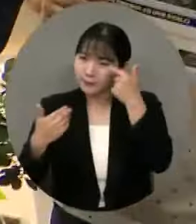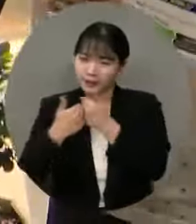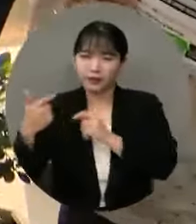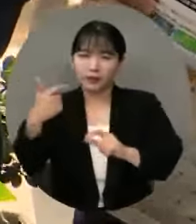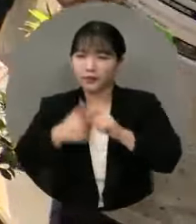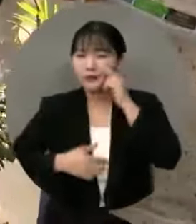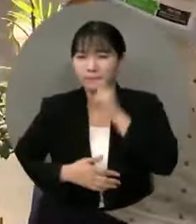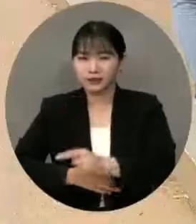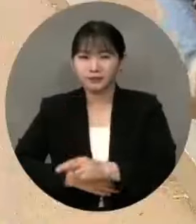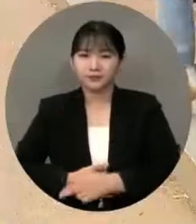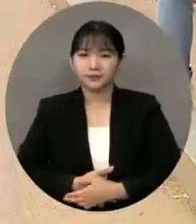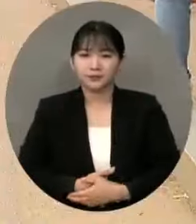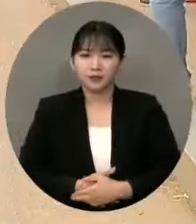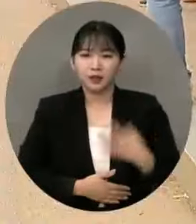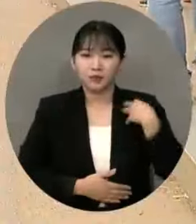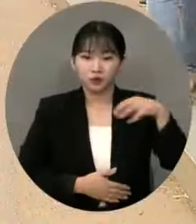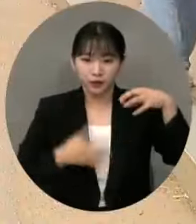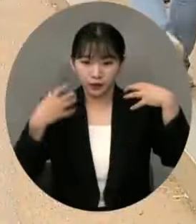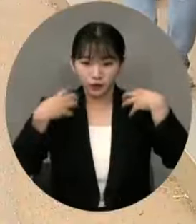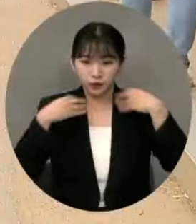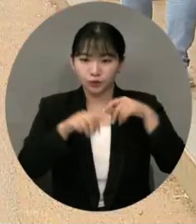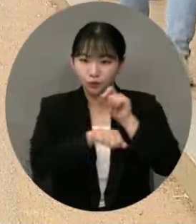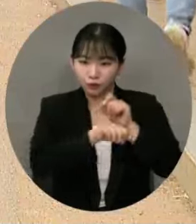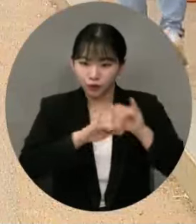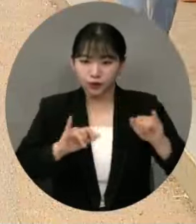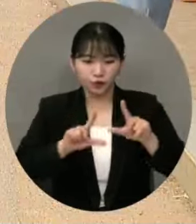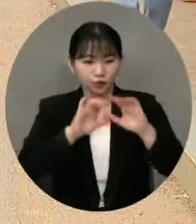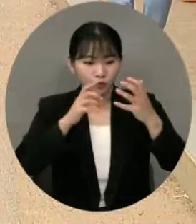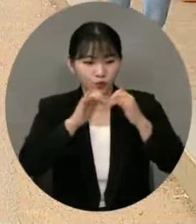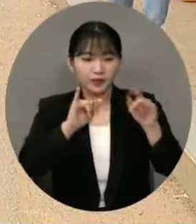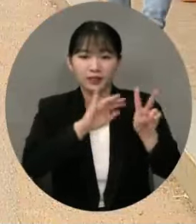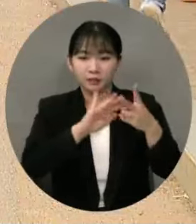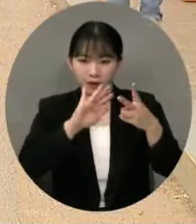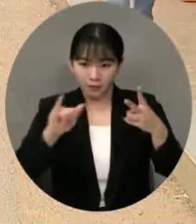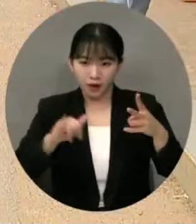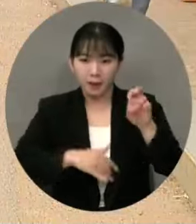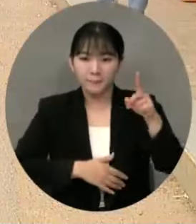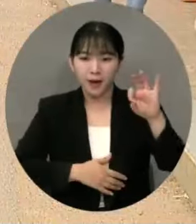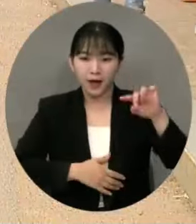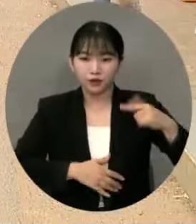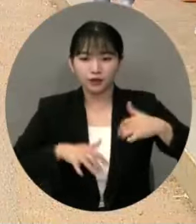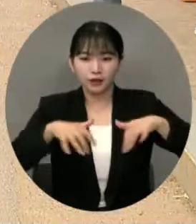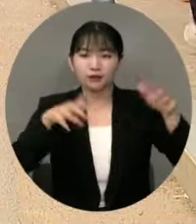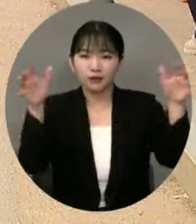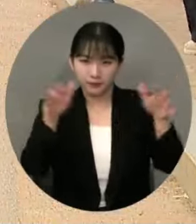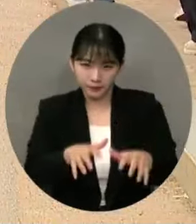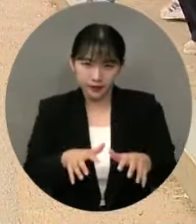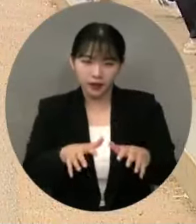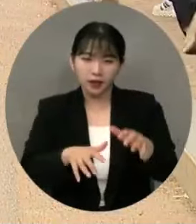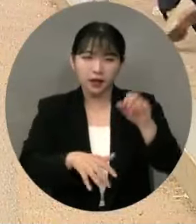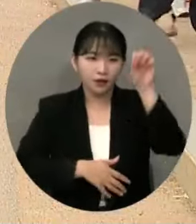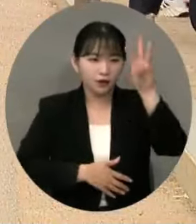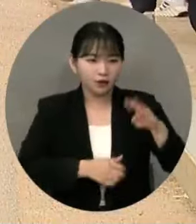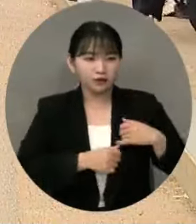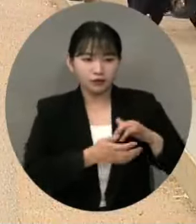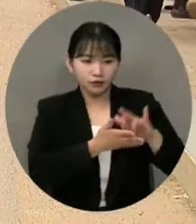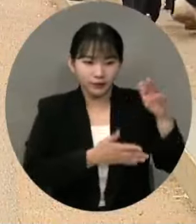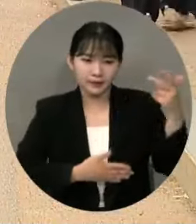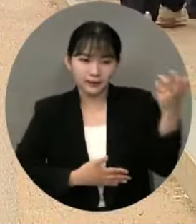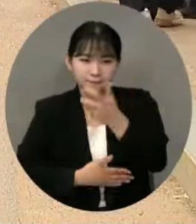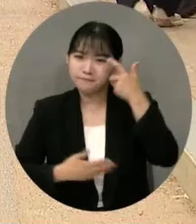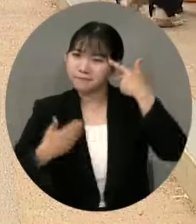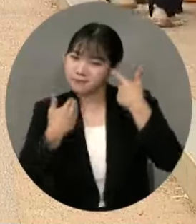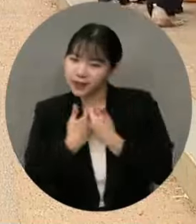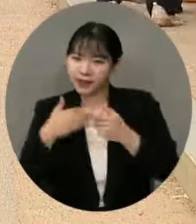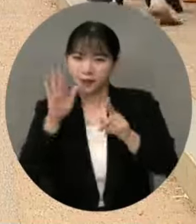더욱 컸습니다. 무안군 공무원과 군민 200여 명은 이곳 망운면 거리에 모여 광주 군공항 이전을